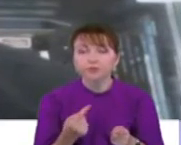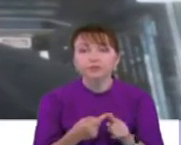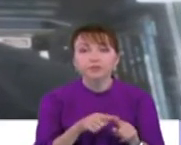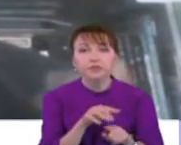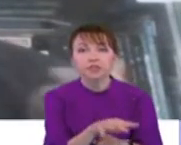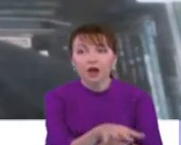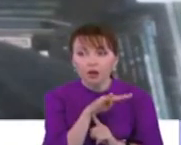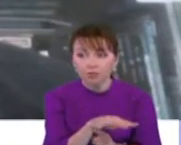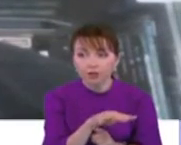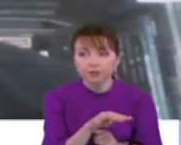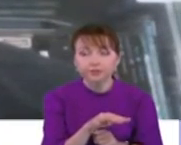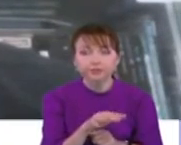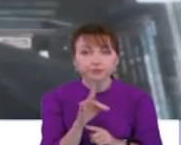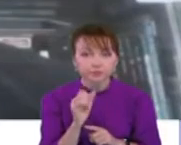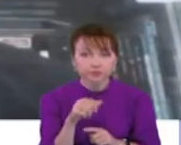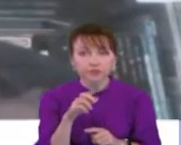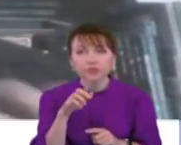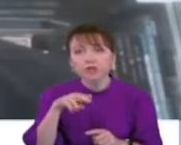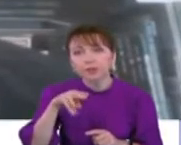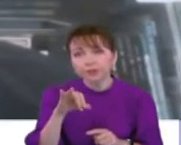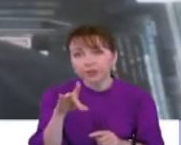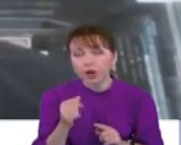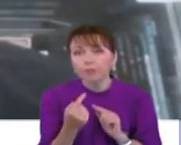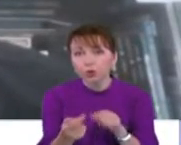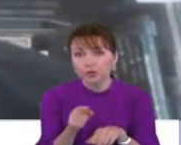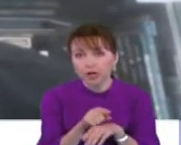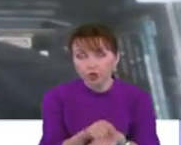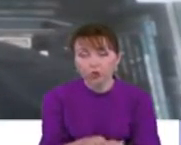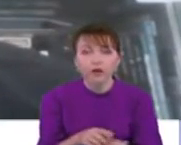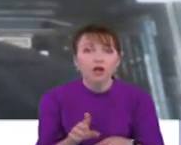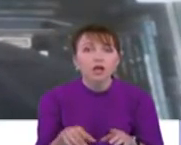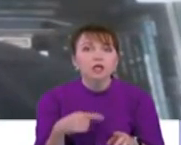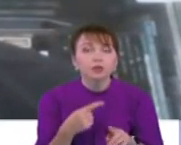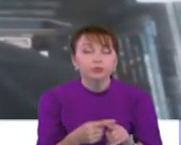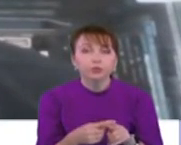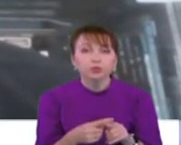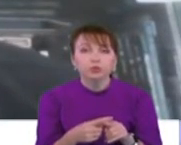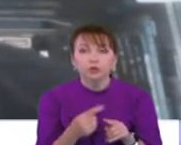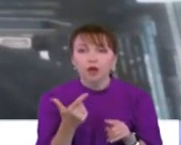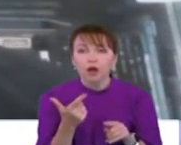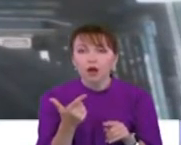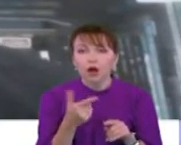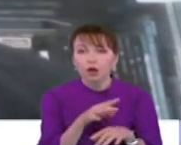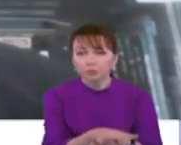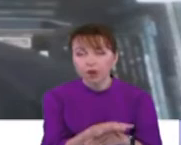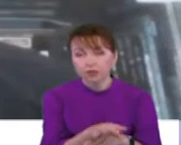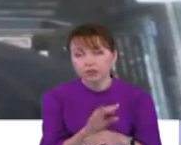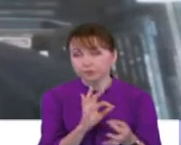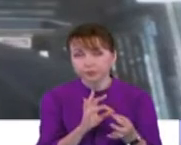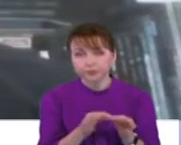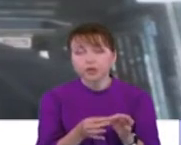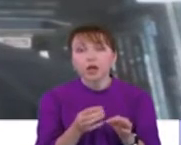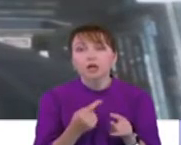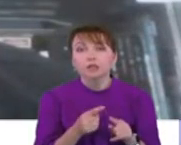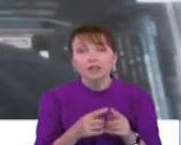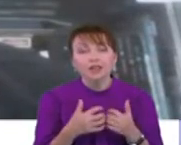гармати рапіра протитанкові і гармати гаубиці Д-30. Все це